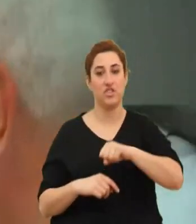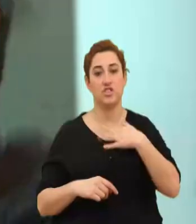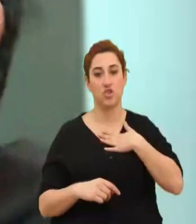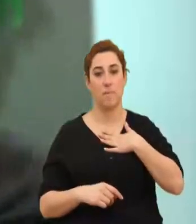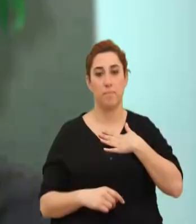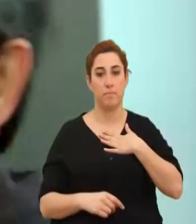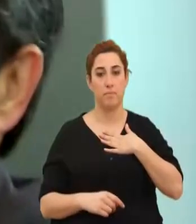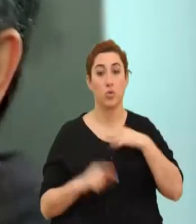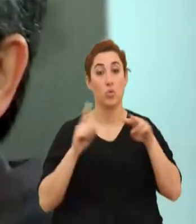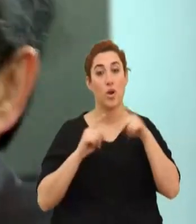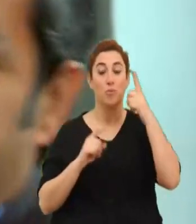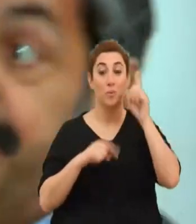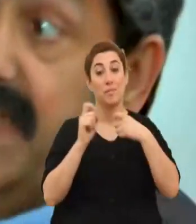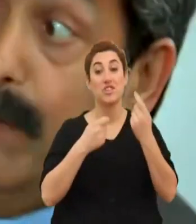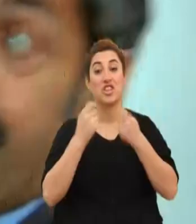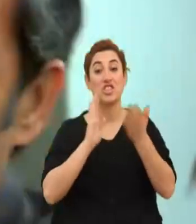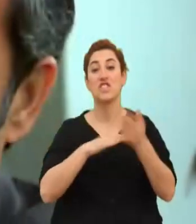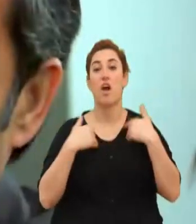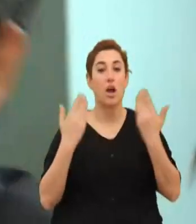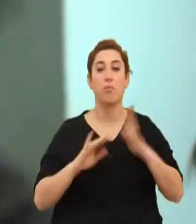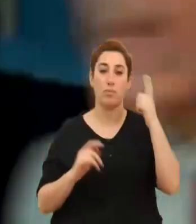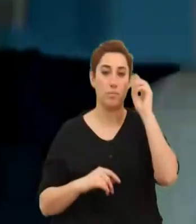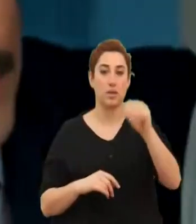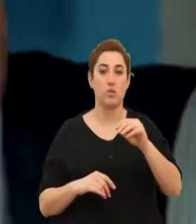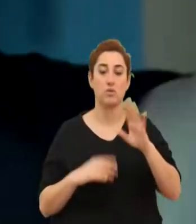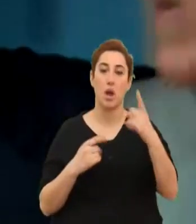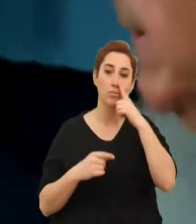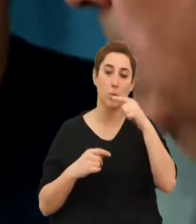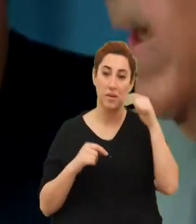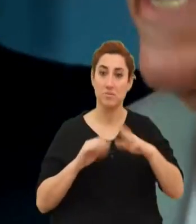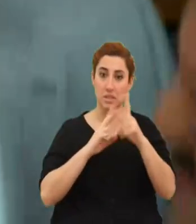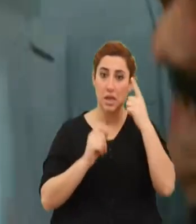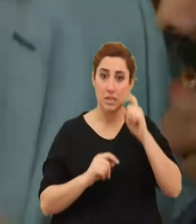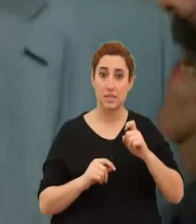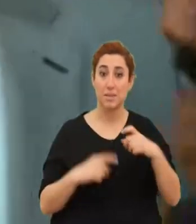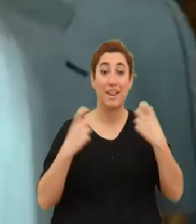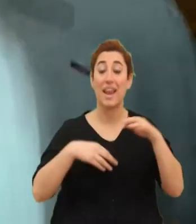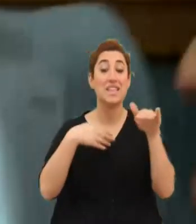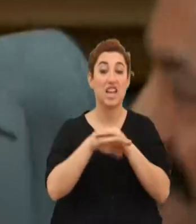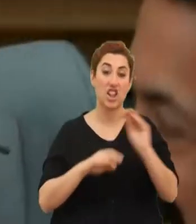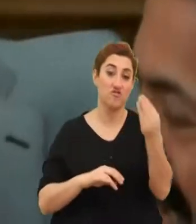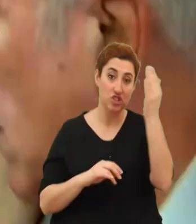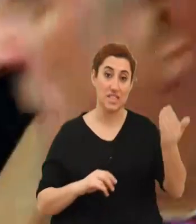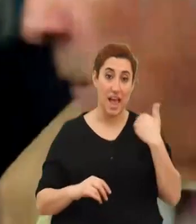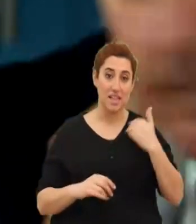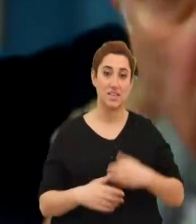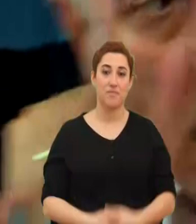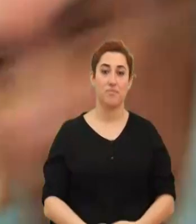yanınıza. Bu bilmece işinden istifanı kabul etmiyorum haberin olsun. Ya müdür bey sırası mı şimdi? Nereye saklandıysa çıksın